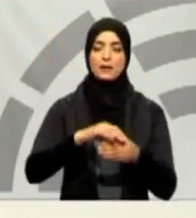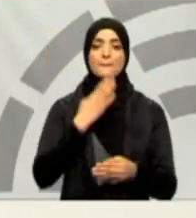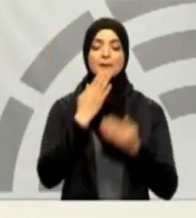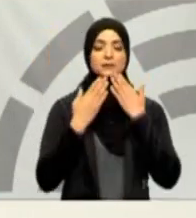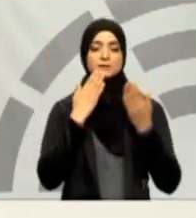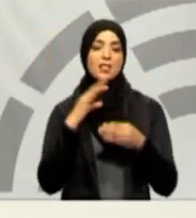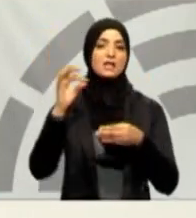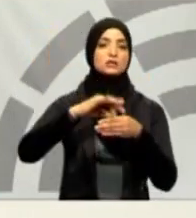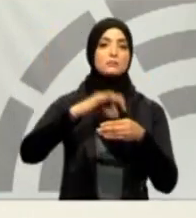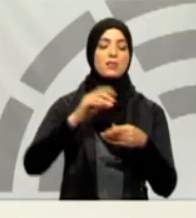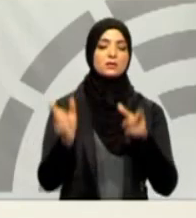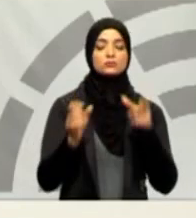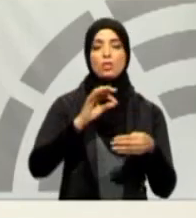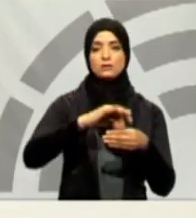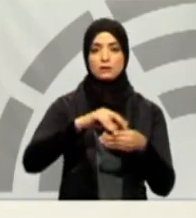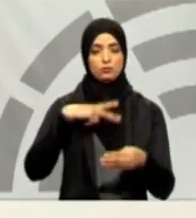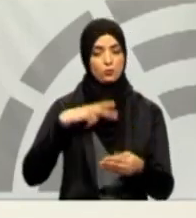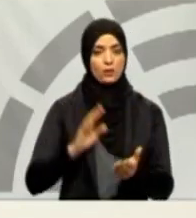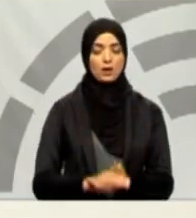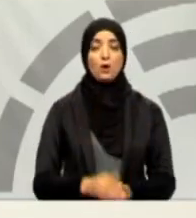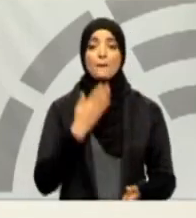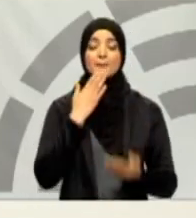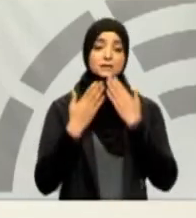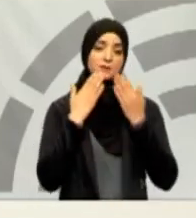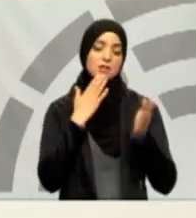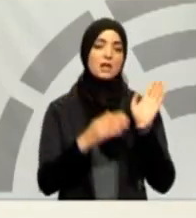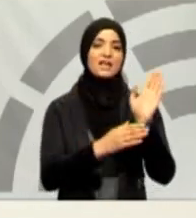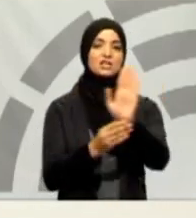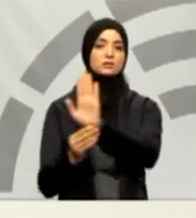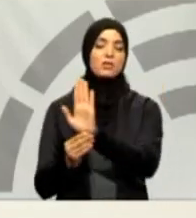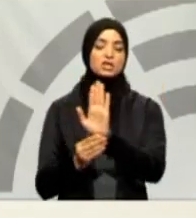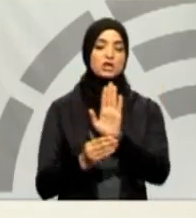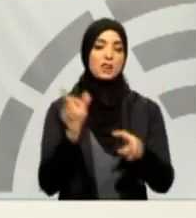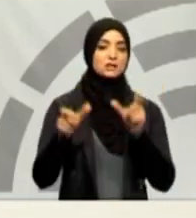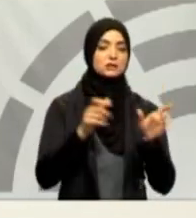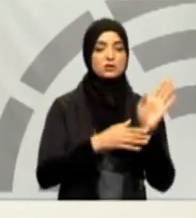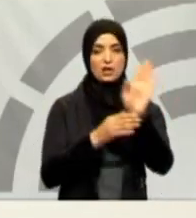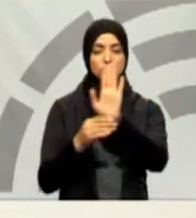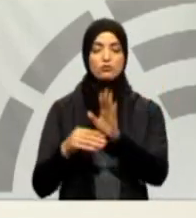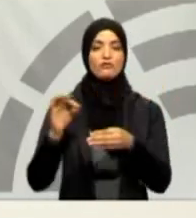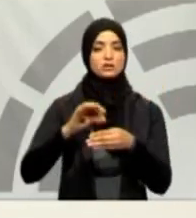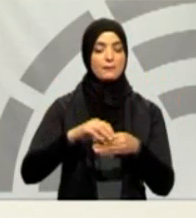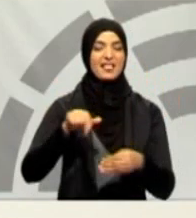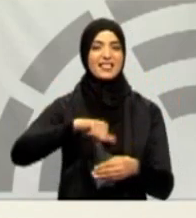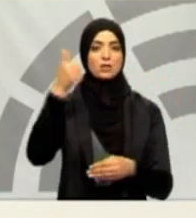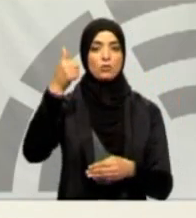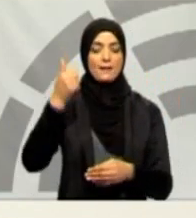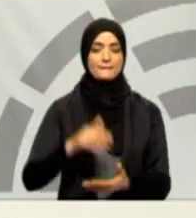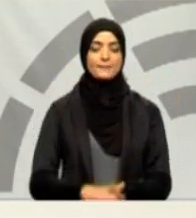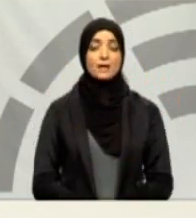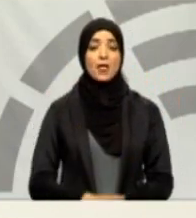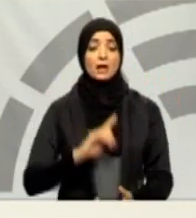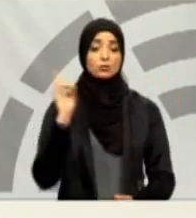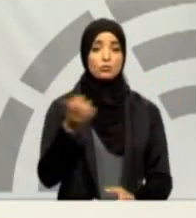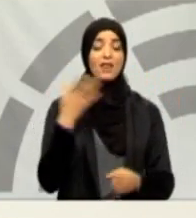ساهم في انتخابي واشكر ايضا كل المترشحين في الدور الاول نحن عائله واحده نجاحي